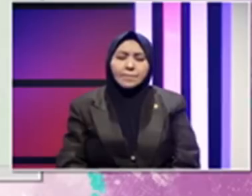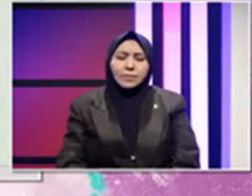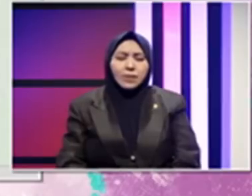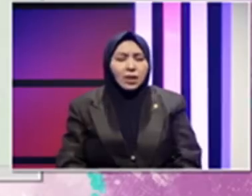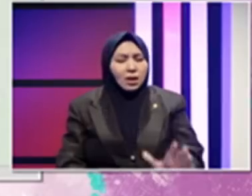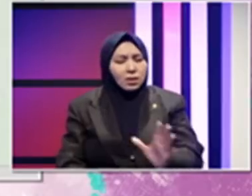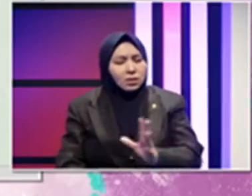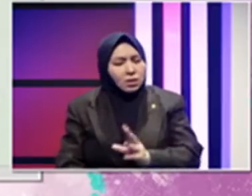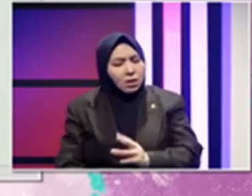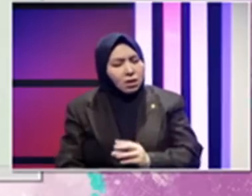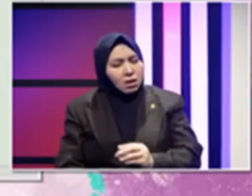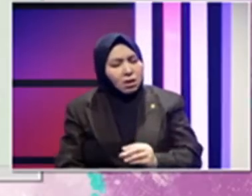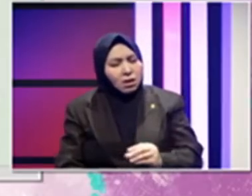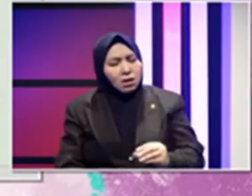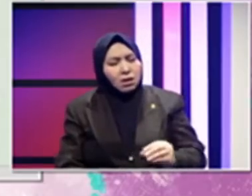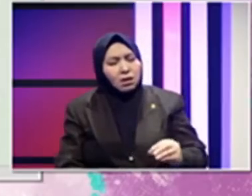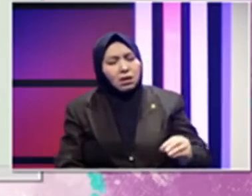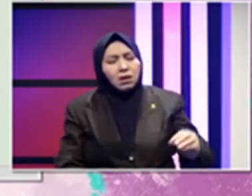وَمَا